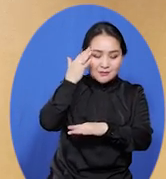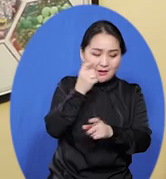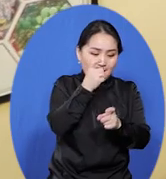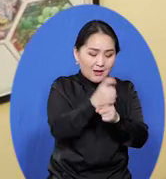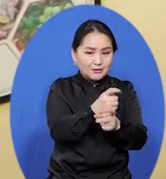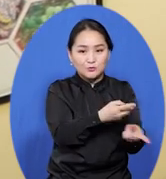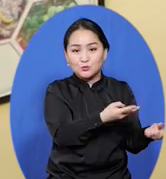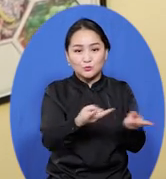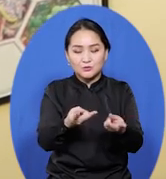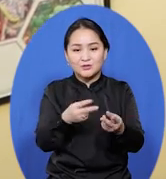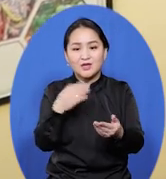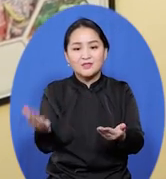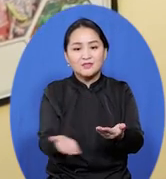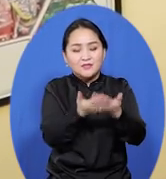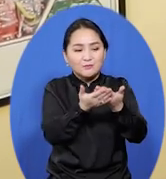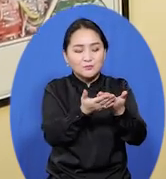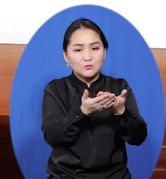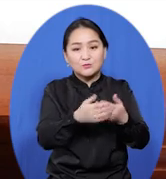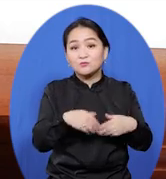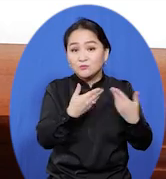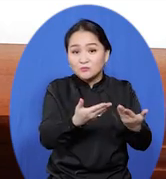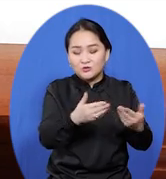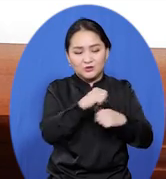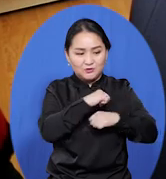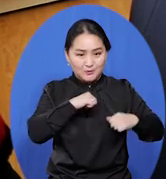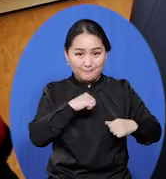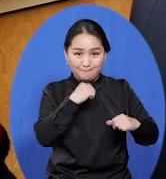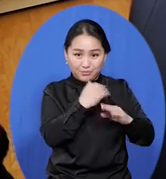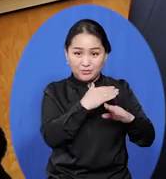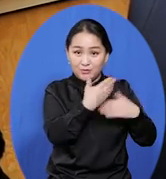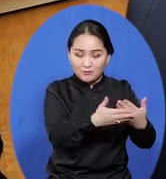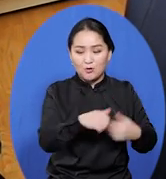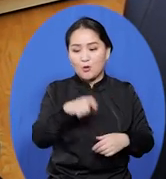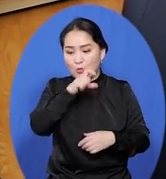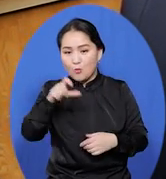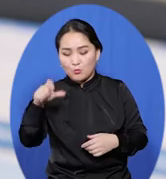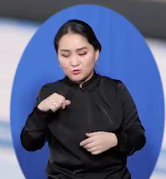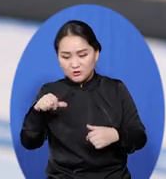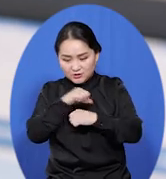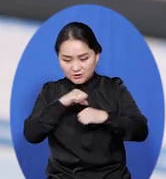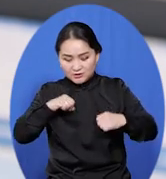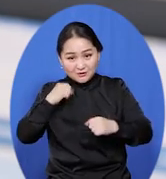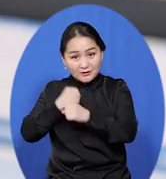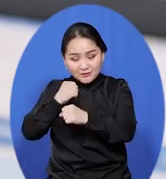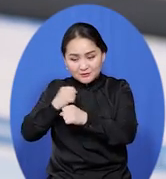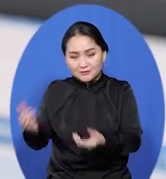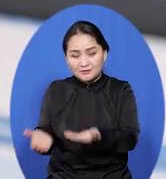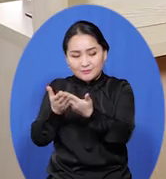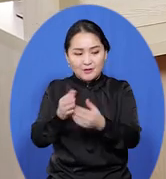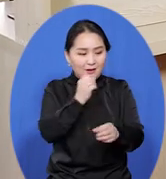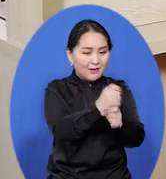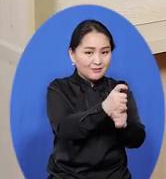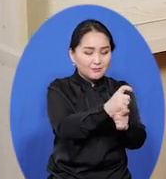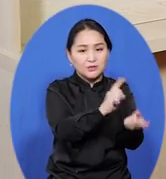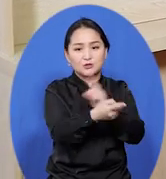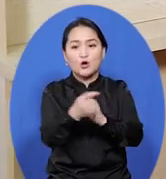үйлчилгээг дэмжлэг туслалцаа зайлшгүй шаардлагатай иргэнд хүргэх, хүн амын хөдөлмөр эрхлэлтийг нэмэгдүүлэхэд дэмжлэг үзүүлэх, халамжаас хөдөлмөр